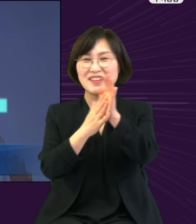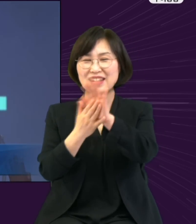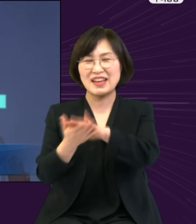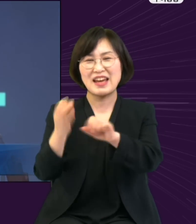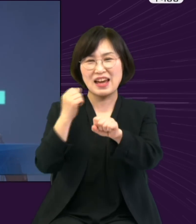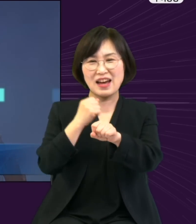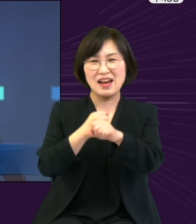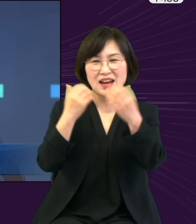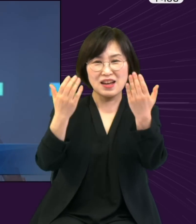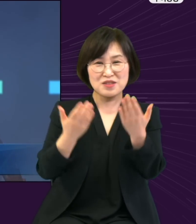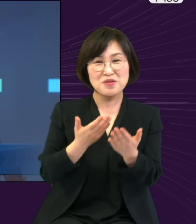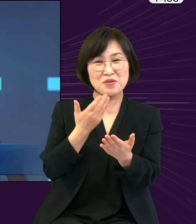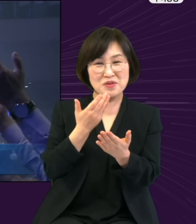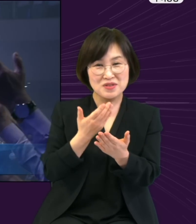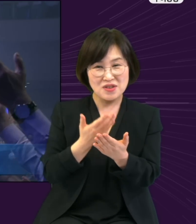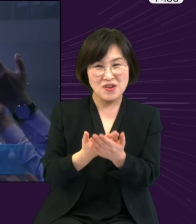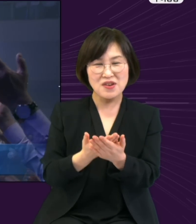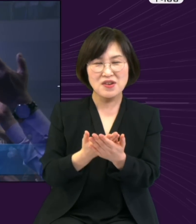성령 하나님